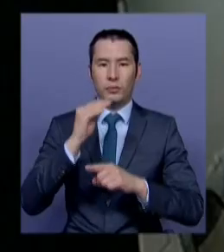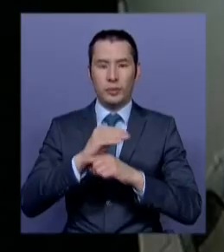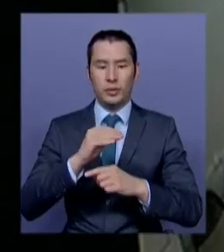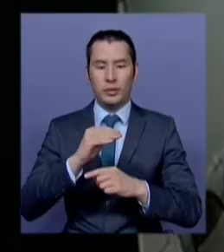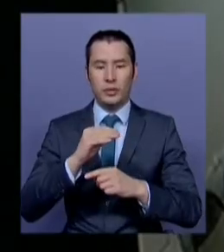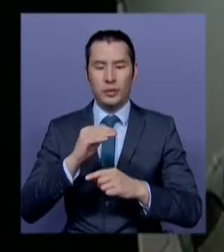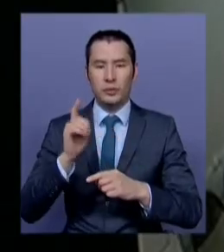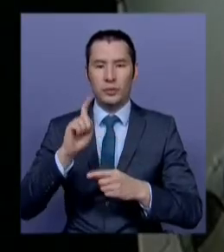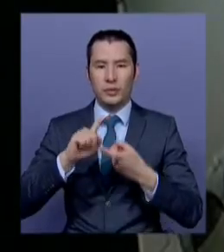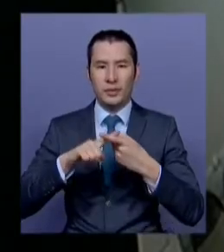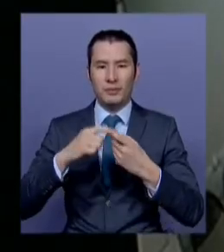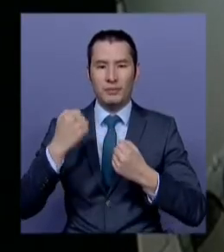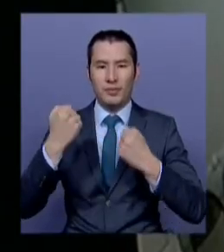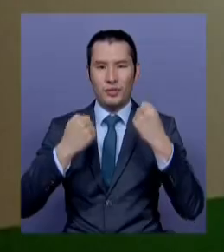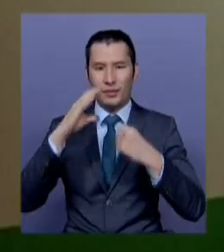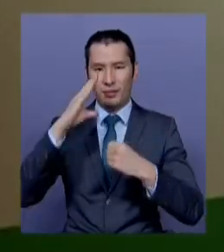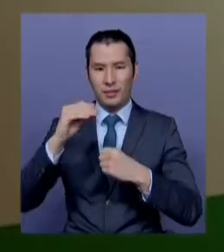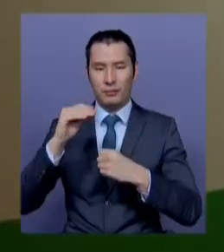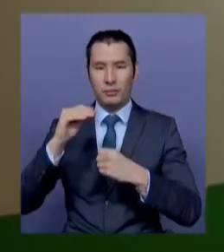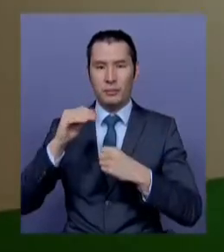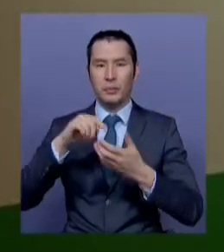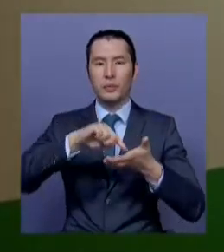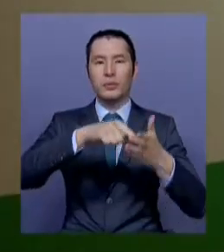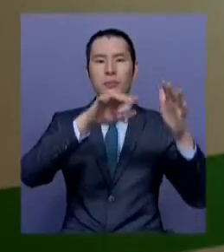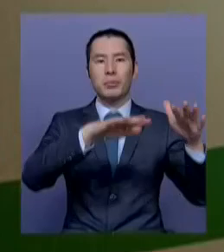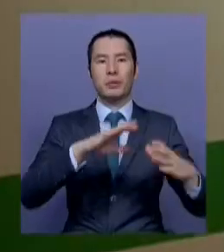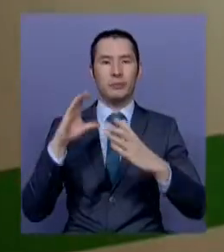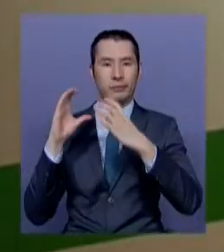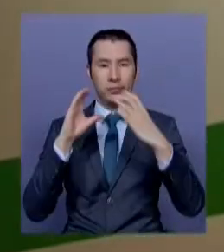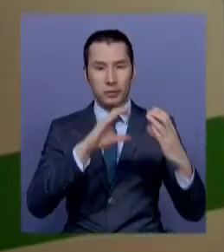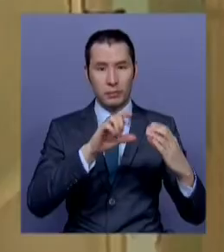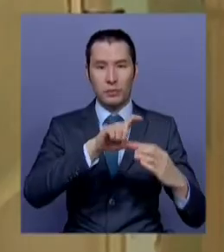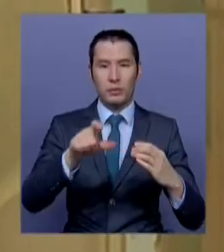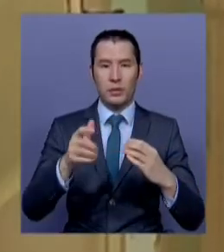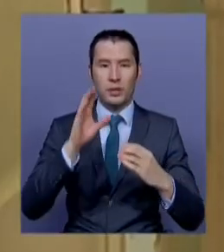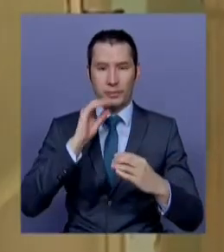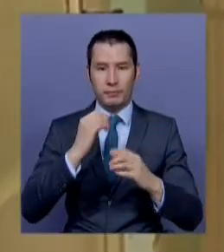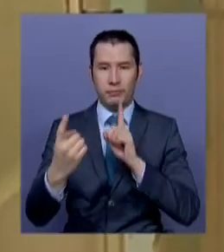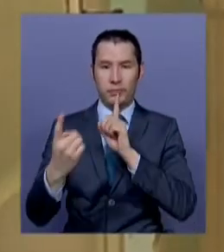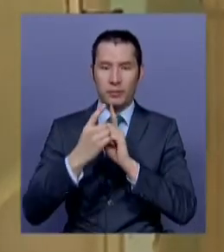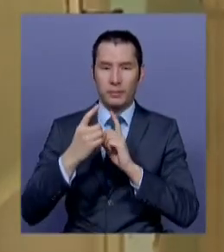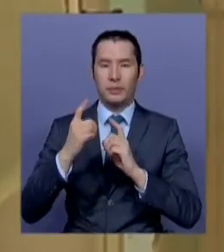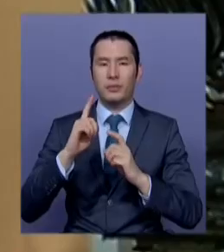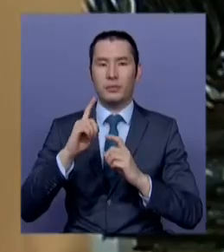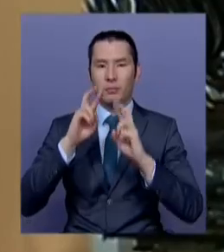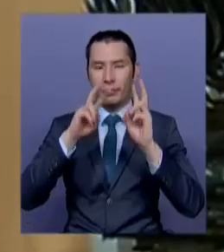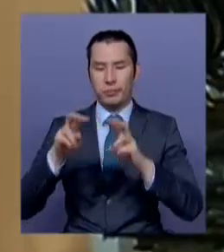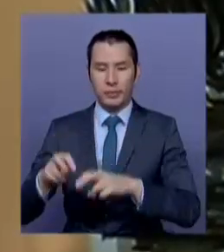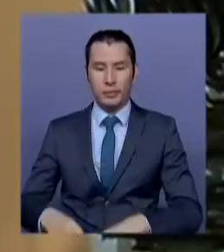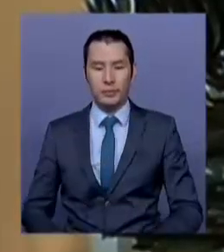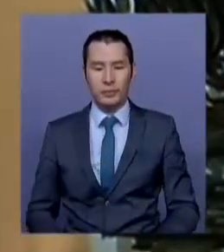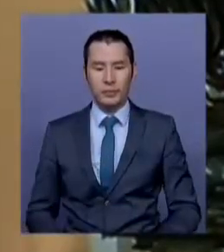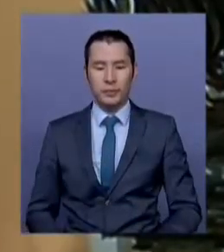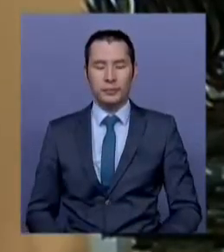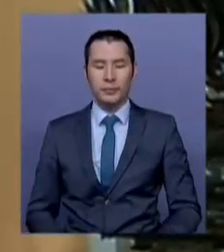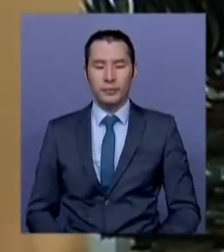жылжымалы қабылдау пункттері ашылмақ. Одан бөлек онлайн жиында карантиннен кейінгі қаланың экономикалық даму үдерісі де тілге тиек